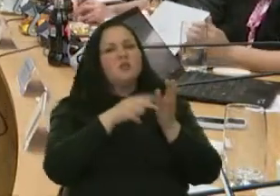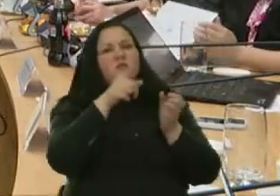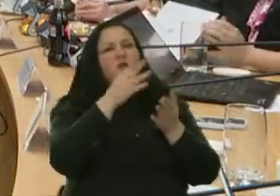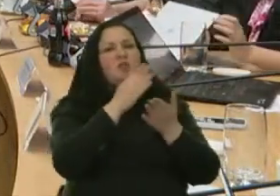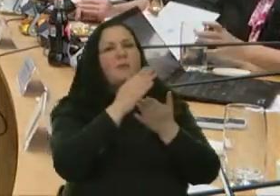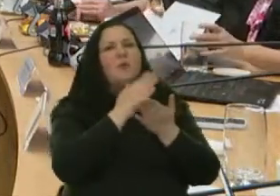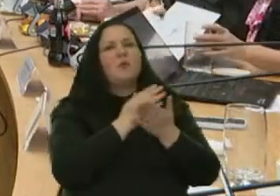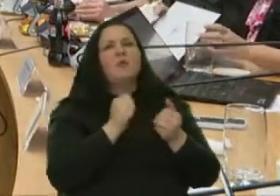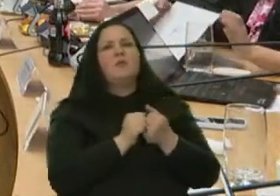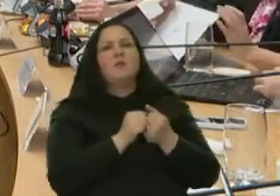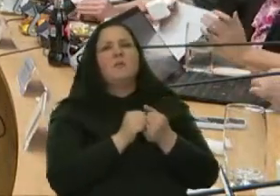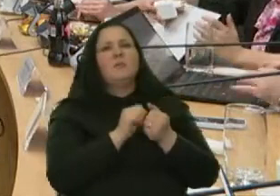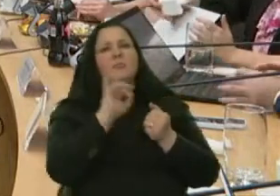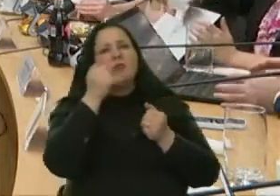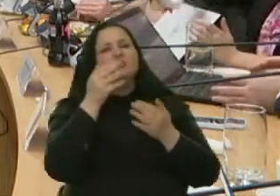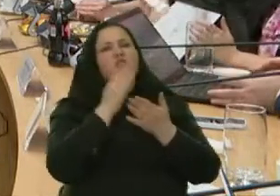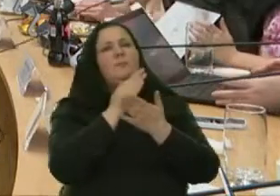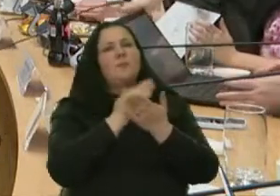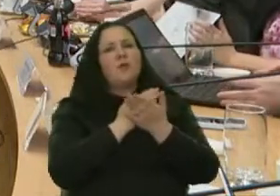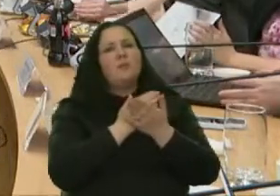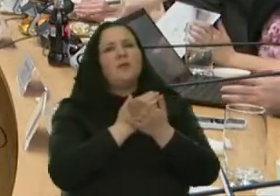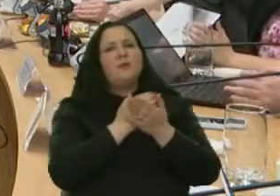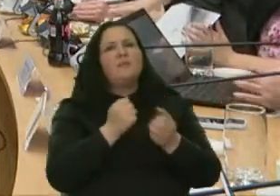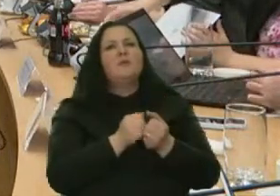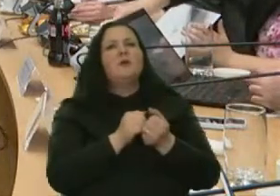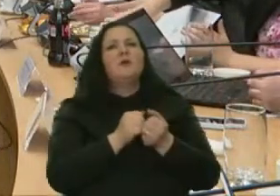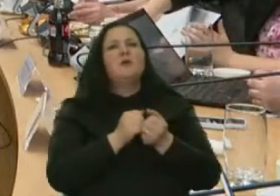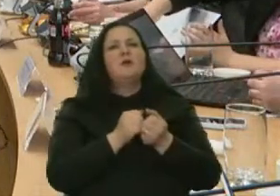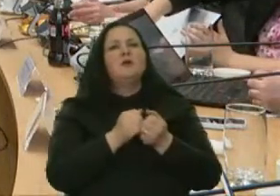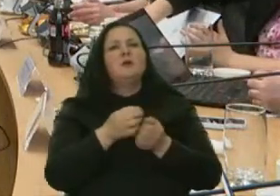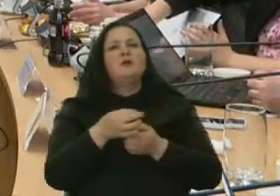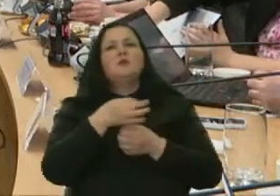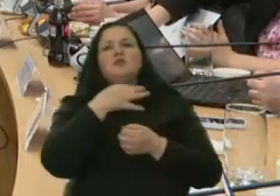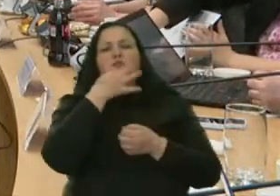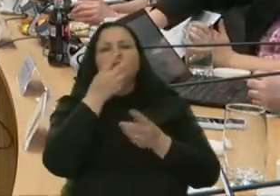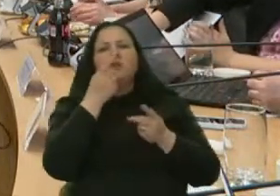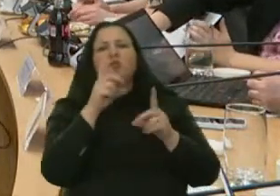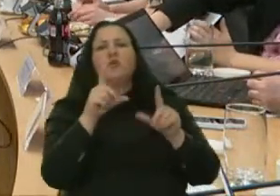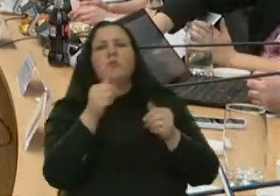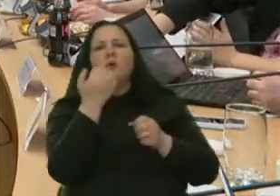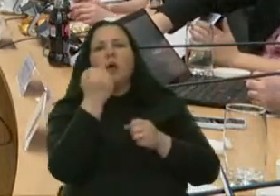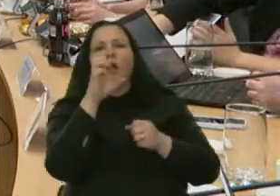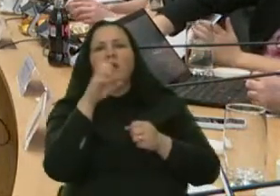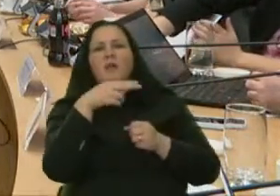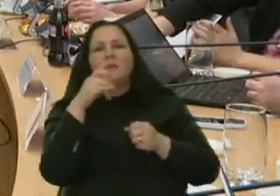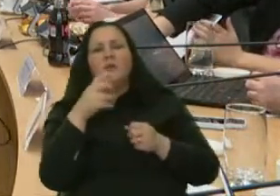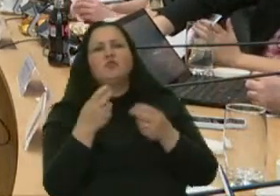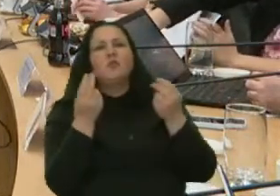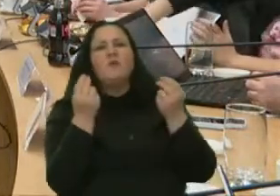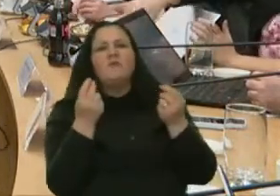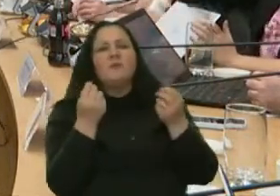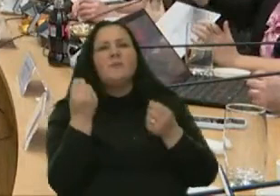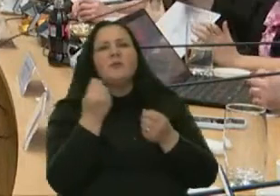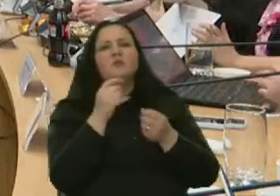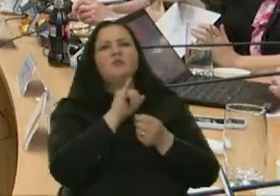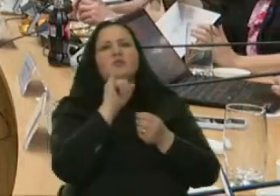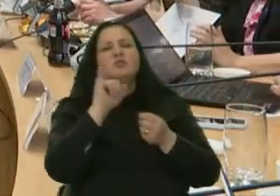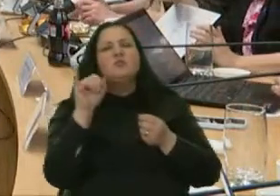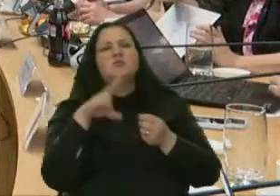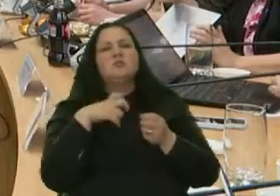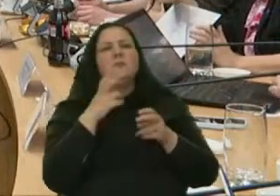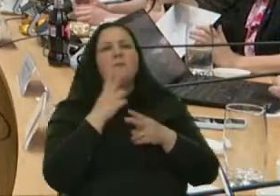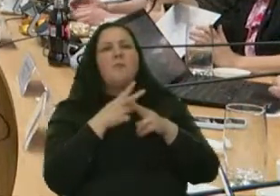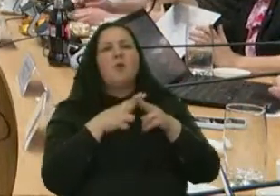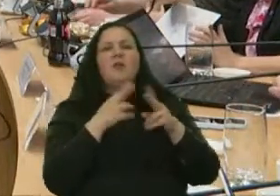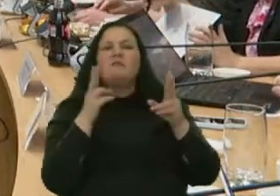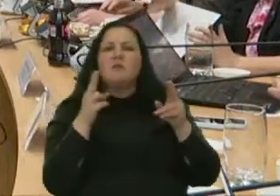problemă și problemele ridicate de Domnul achimaș că nu l ați menționat și cu finanțările pentru cei care sunt bolnavi de cancer poate